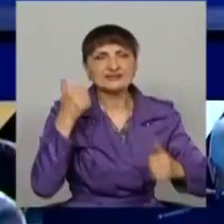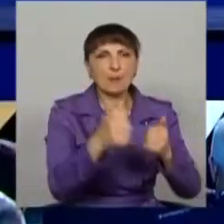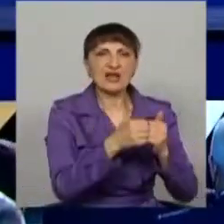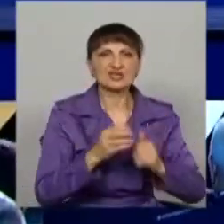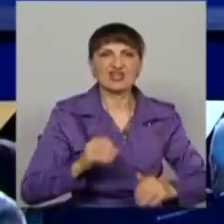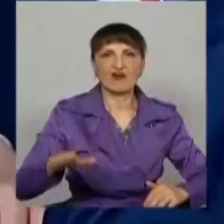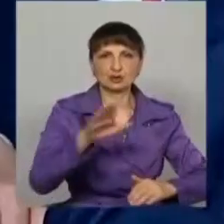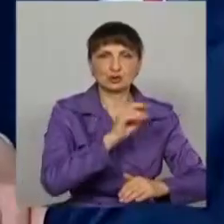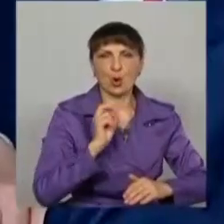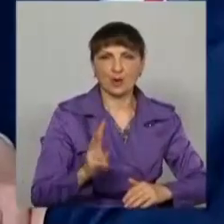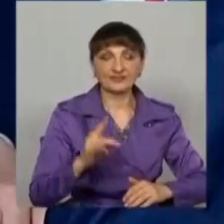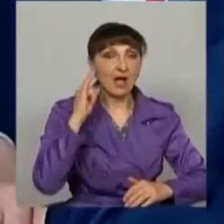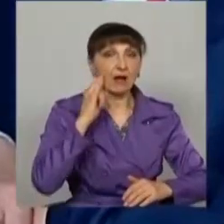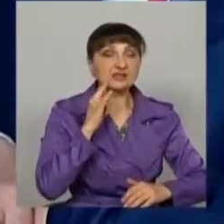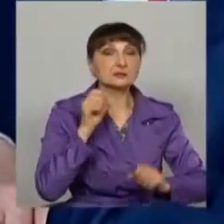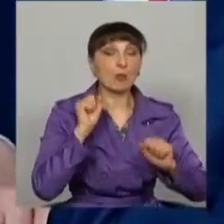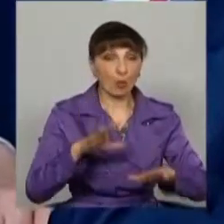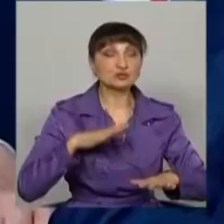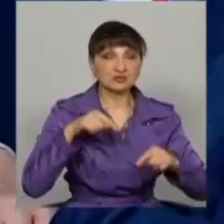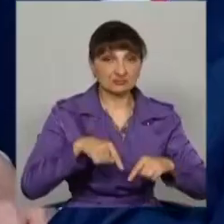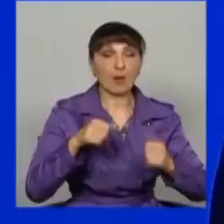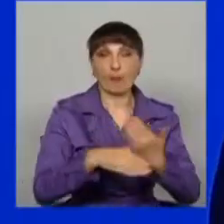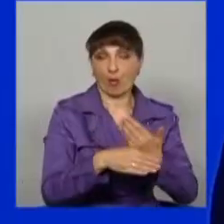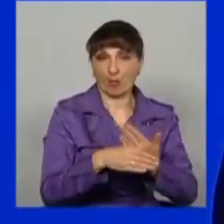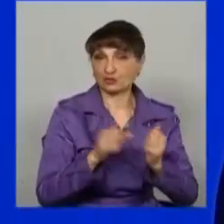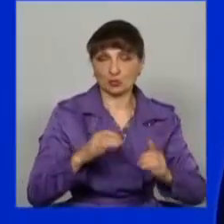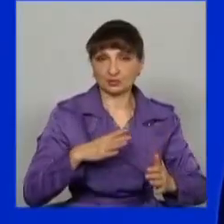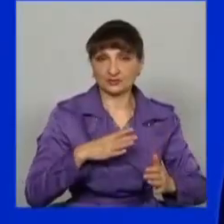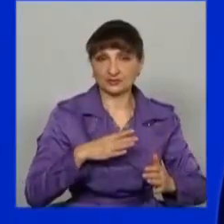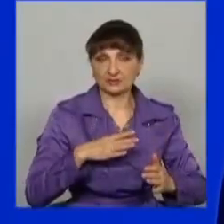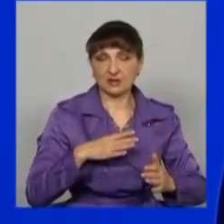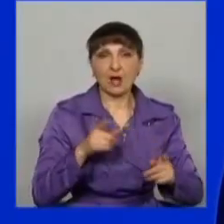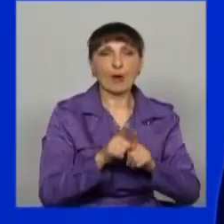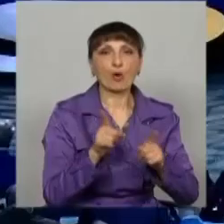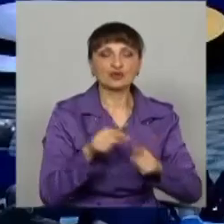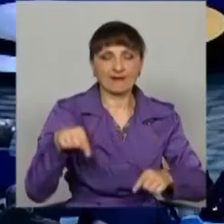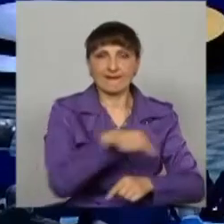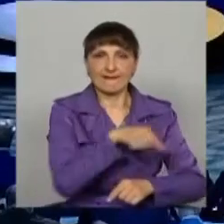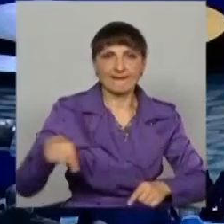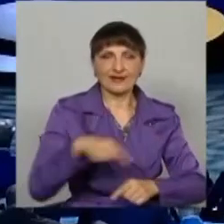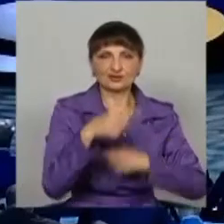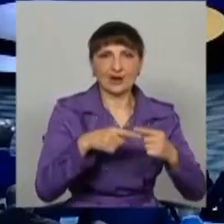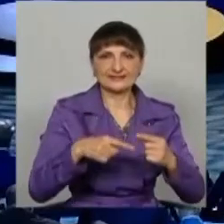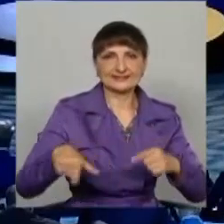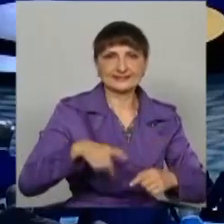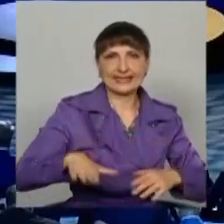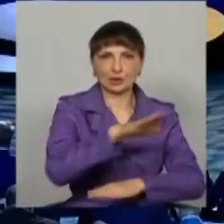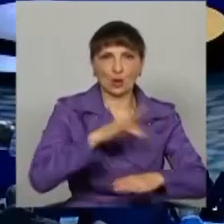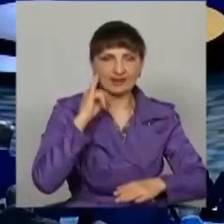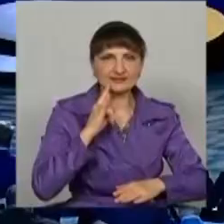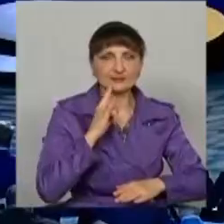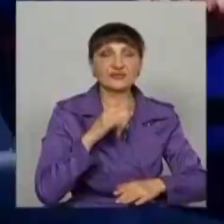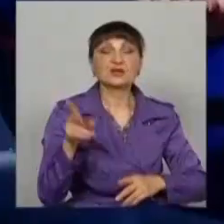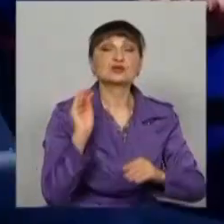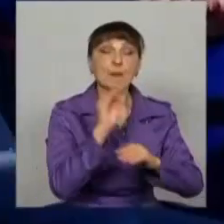Востока. Казахстан здесь мог бы сыграть полезную роль некого буферного рынка. При этом он добавил, что следует